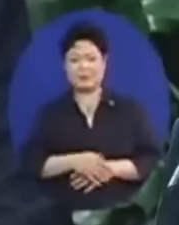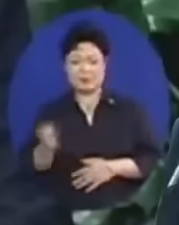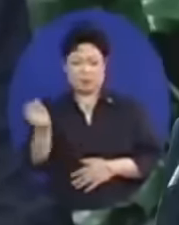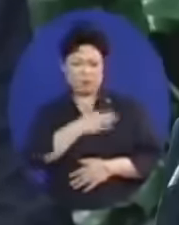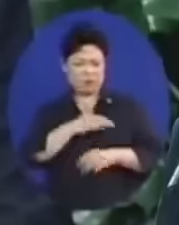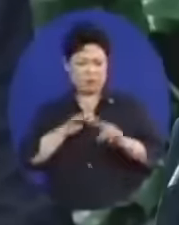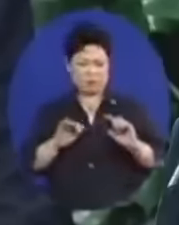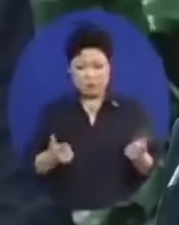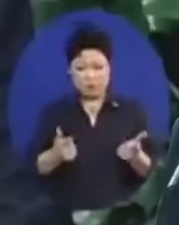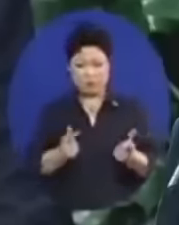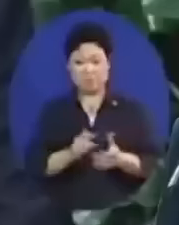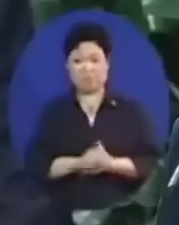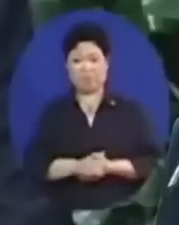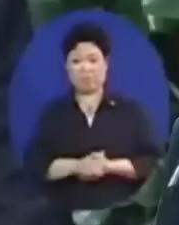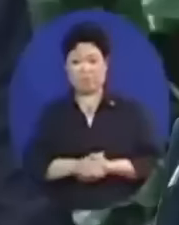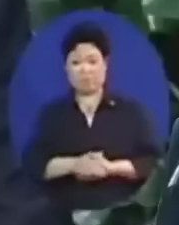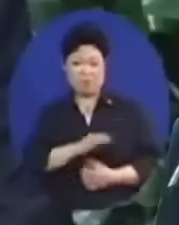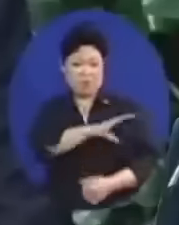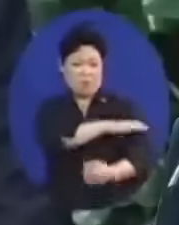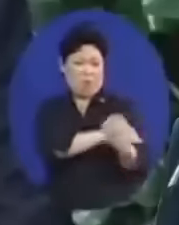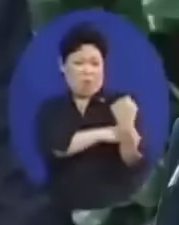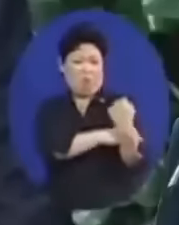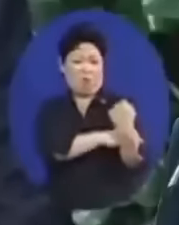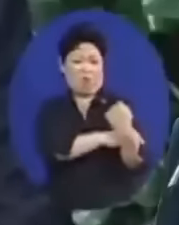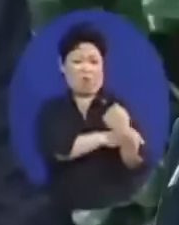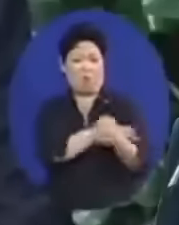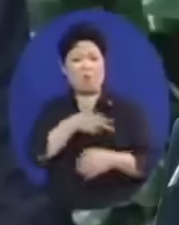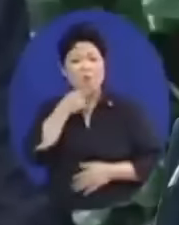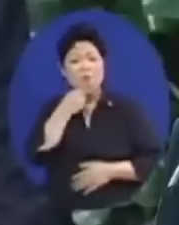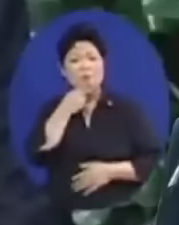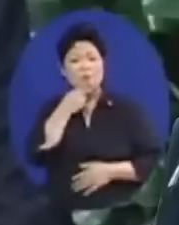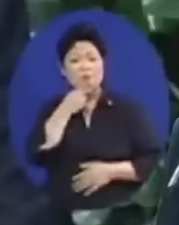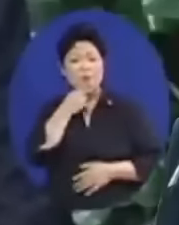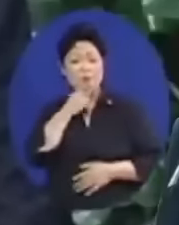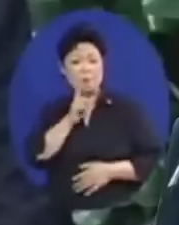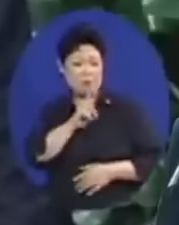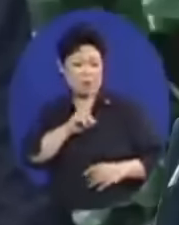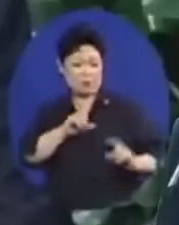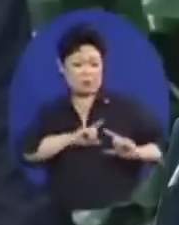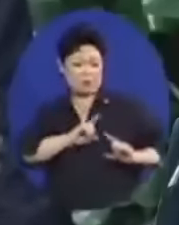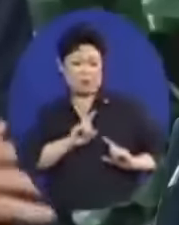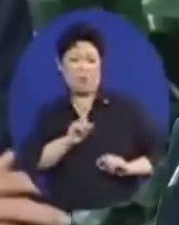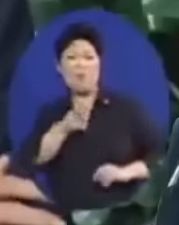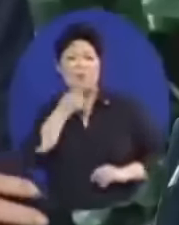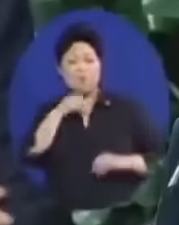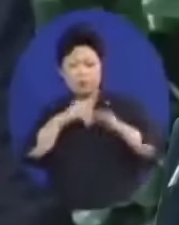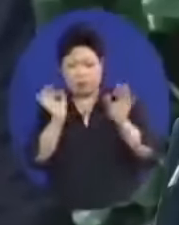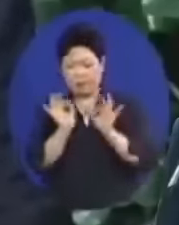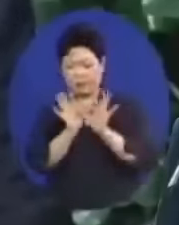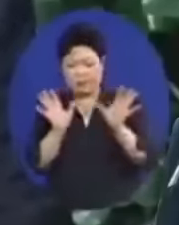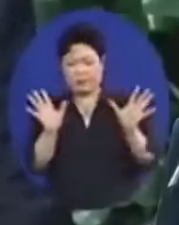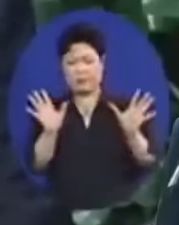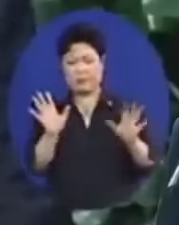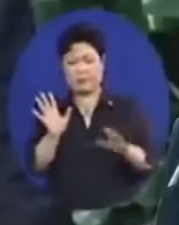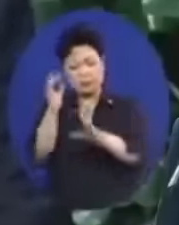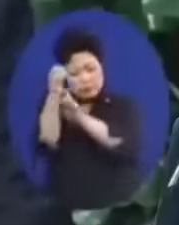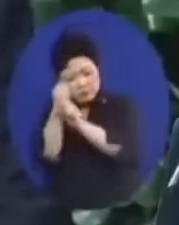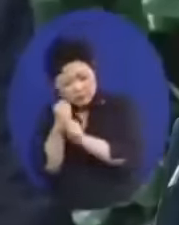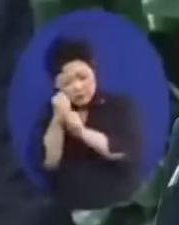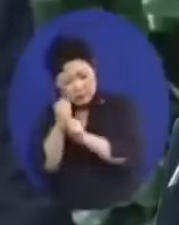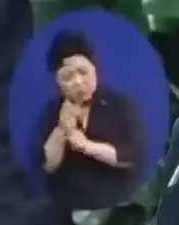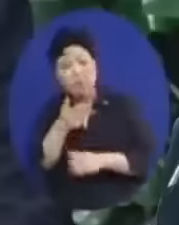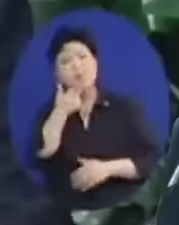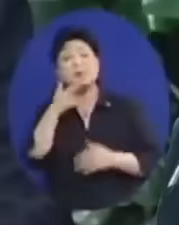부자도 아니고 권력자도 아니고 지위와 명예를 가진 자도 아니고 이것은 다 떠나가 버리고 의지할 곳이